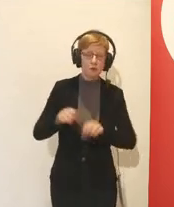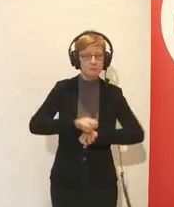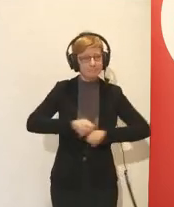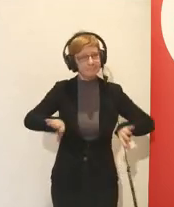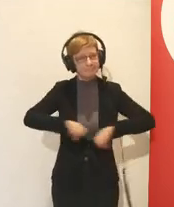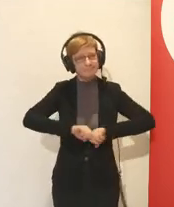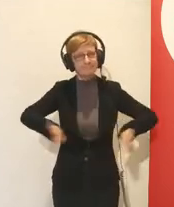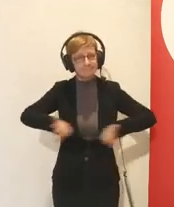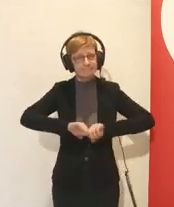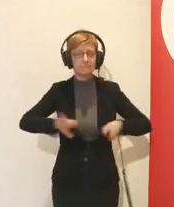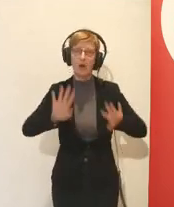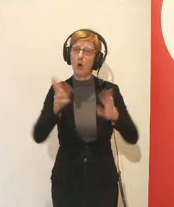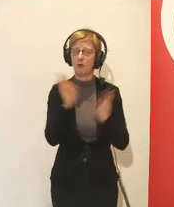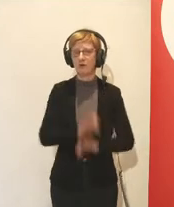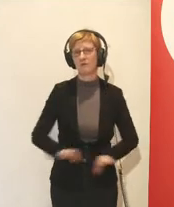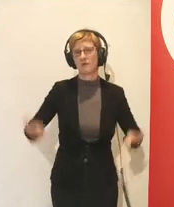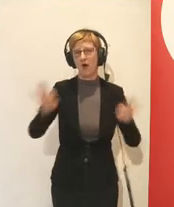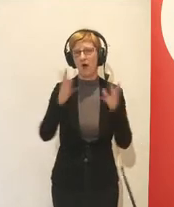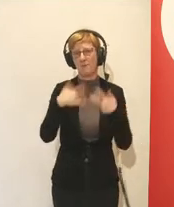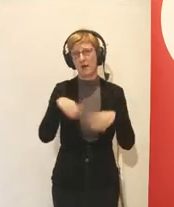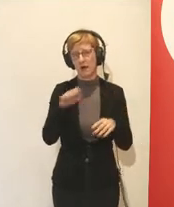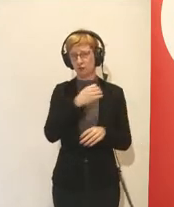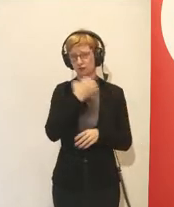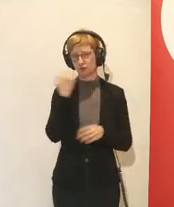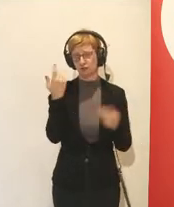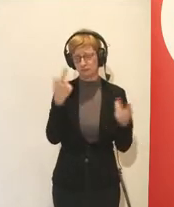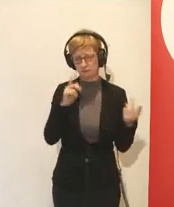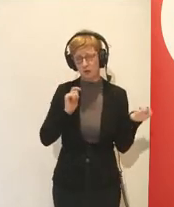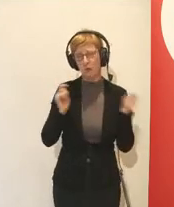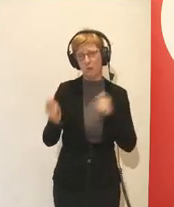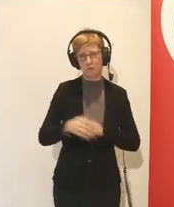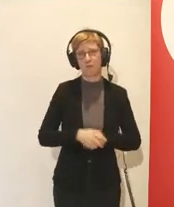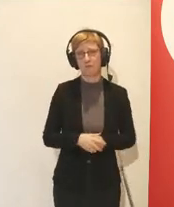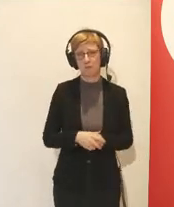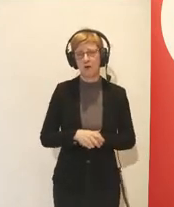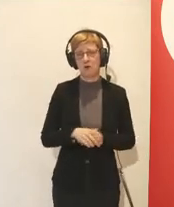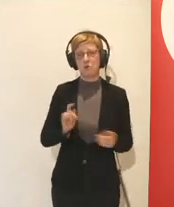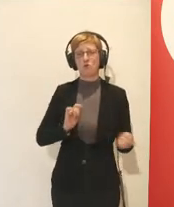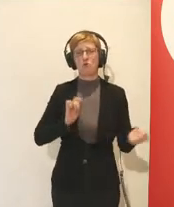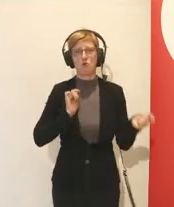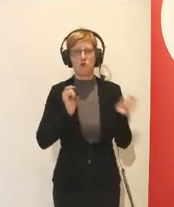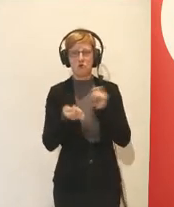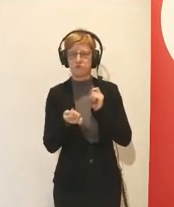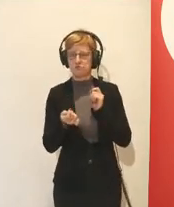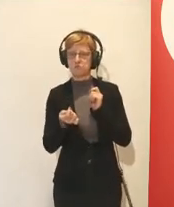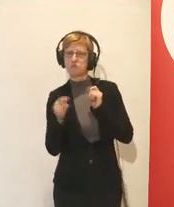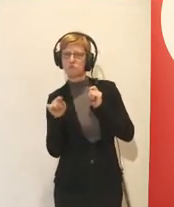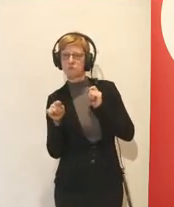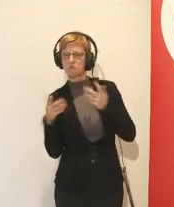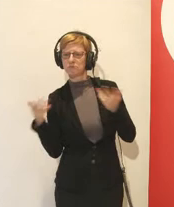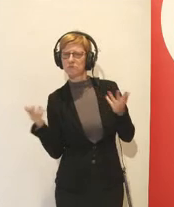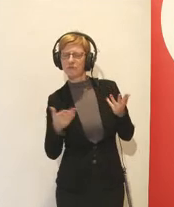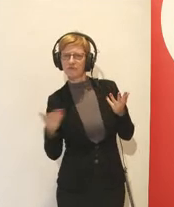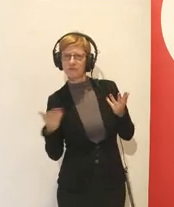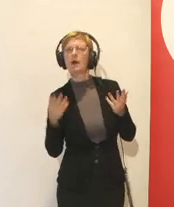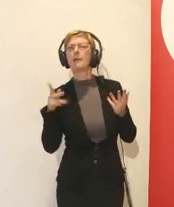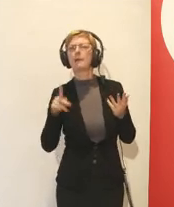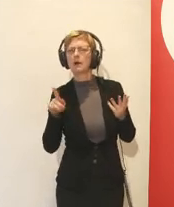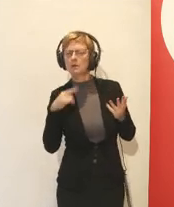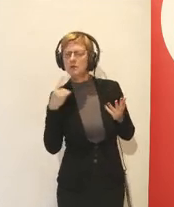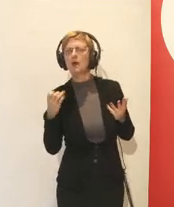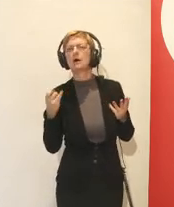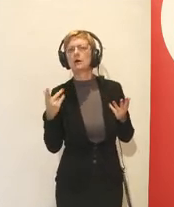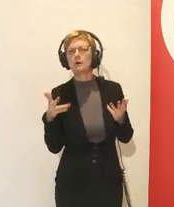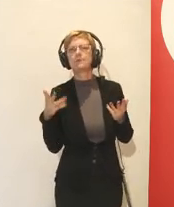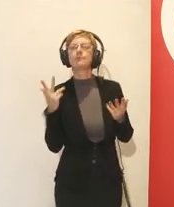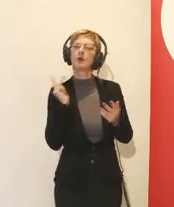gefahrenpotenzial hat das kann sich verschiedene äußern das muss man sagen na also hier hat gerade erwähnt ist das fängt beim